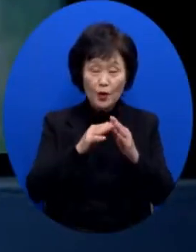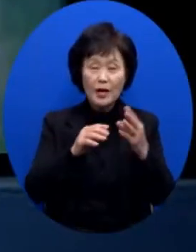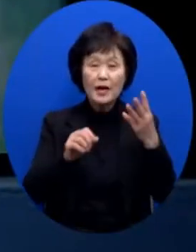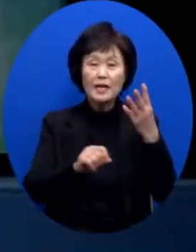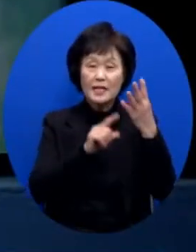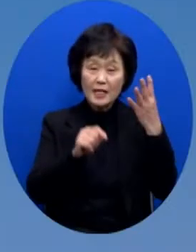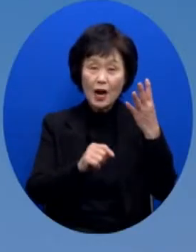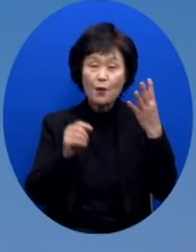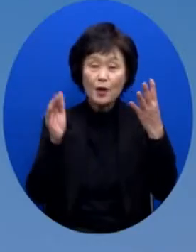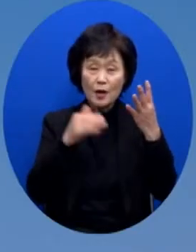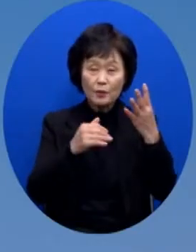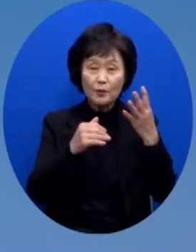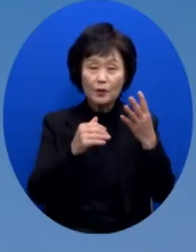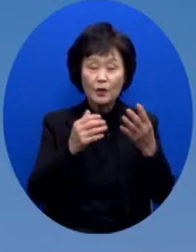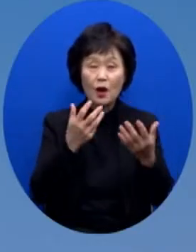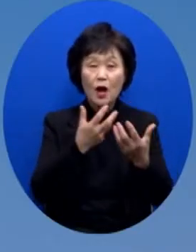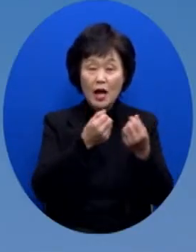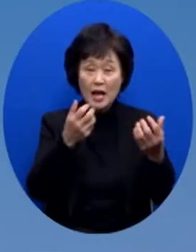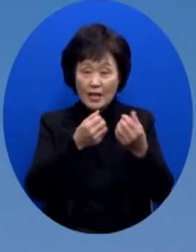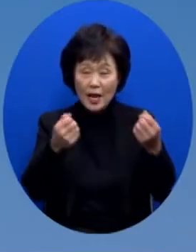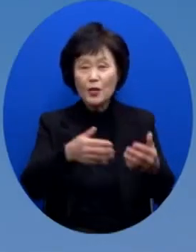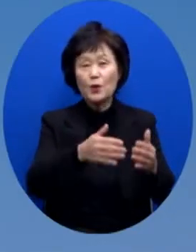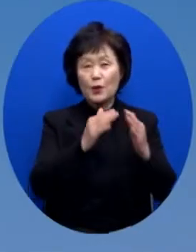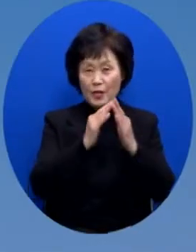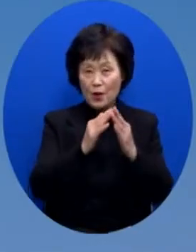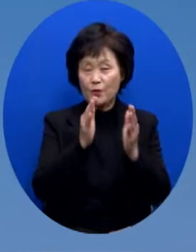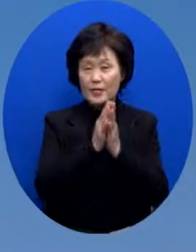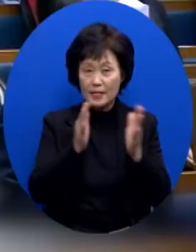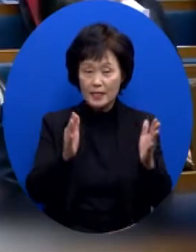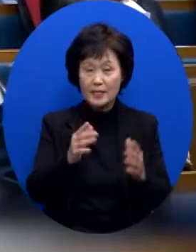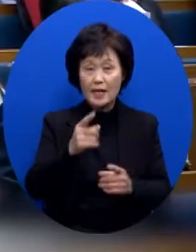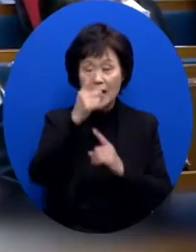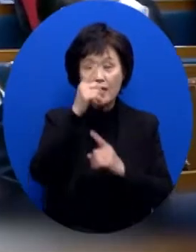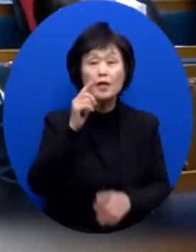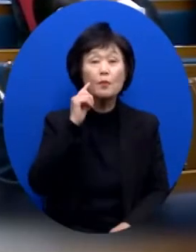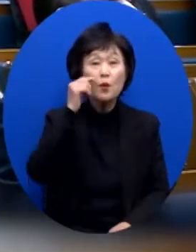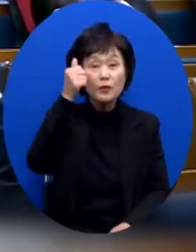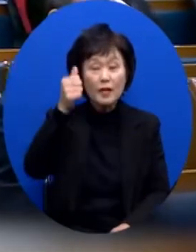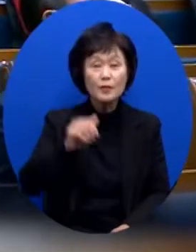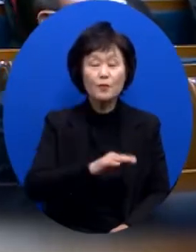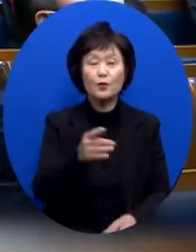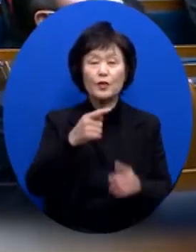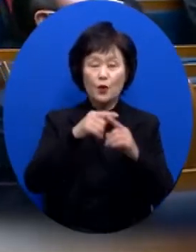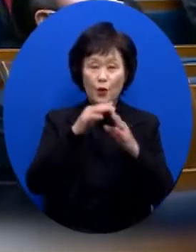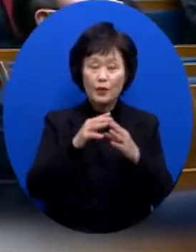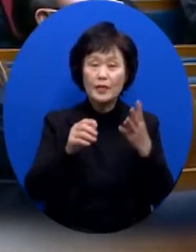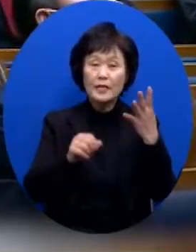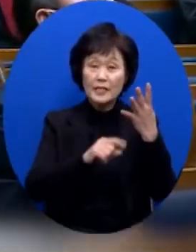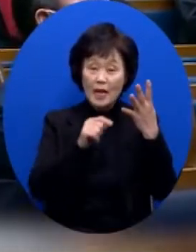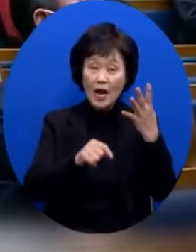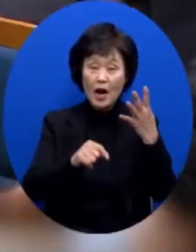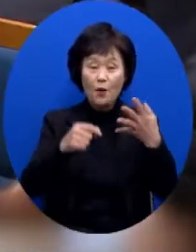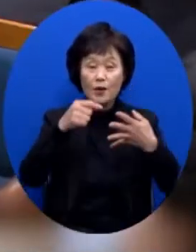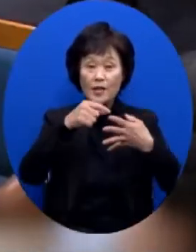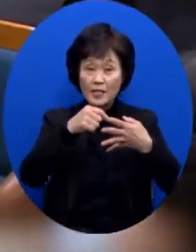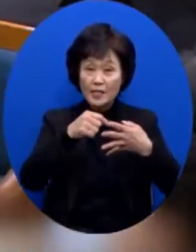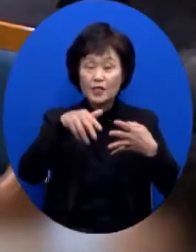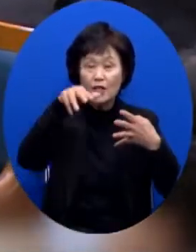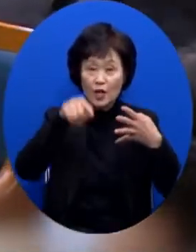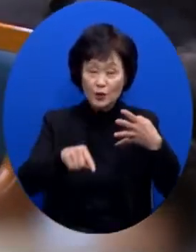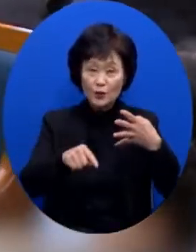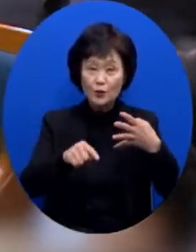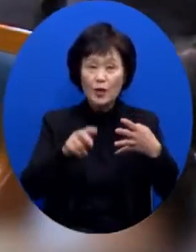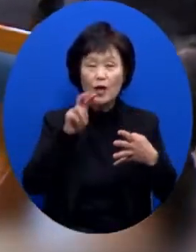분당 우리 교회 이찬수 목사는 우리 교회는 4월 첫째 주에 예정대로 29개 교회로 분립할